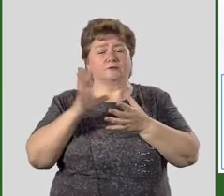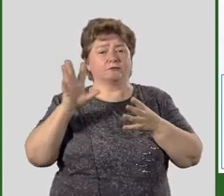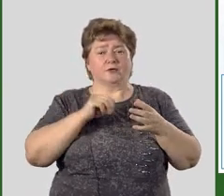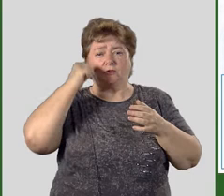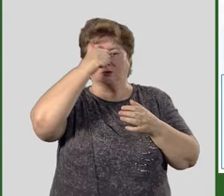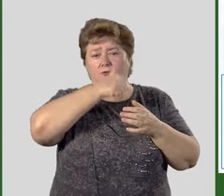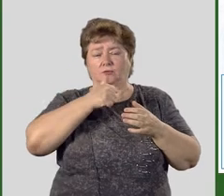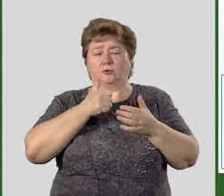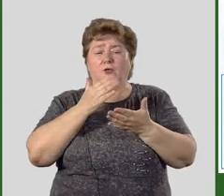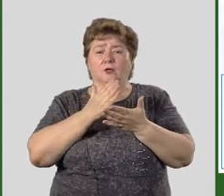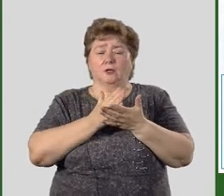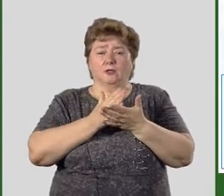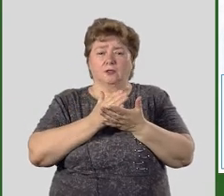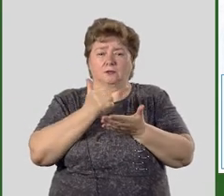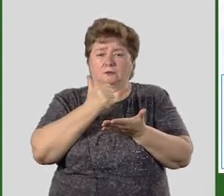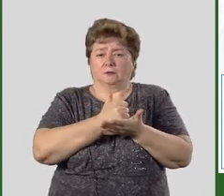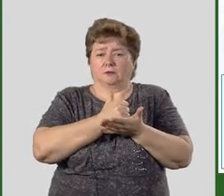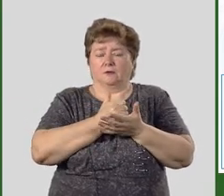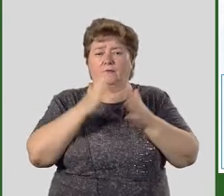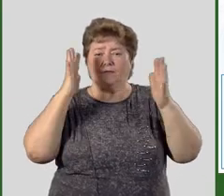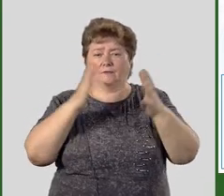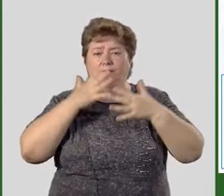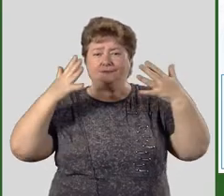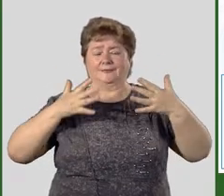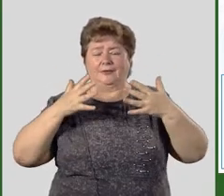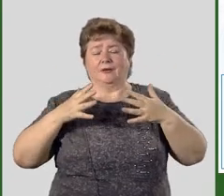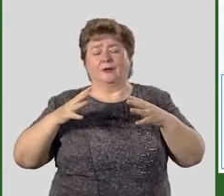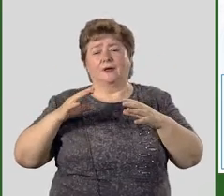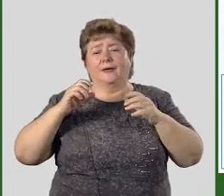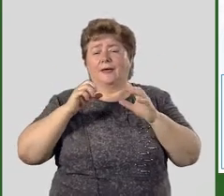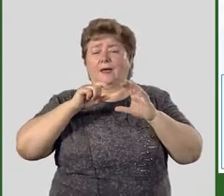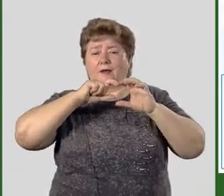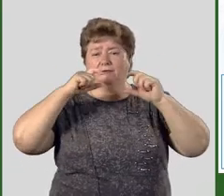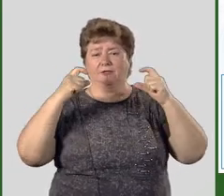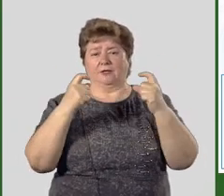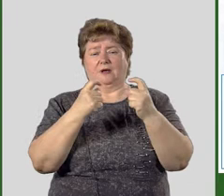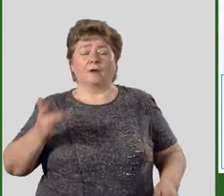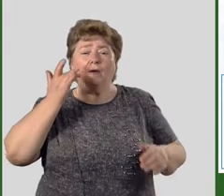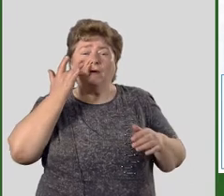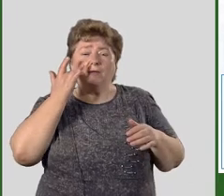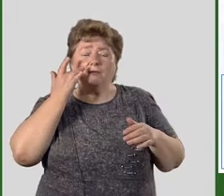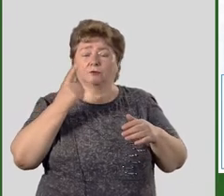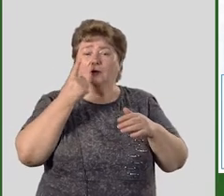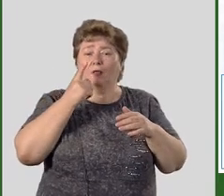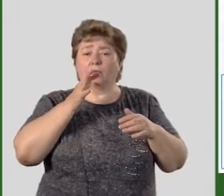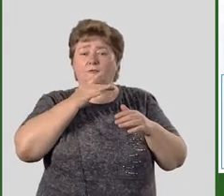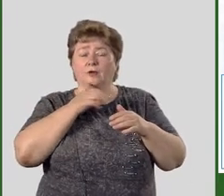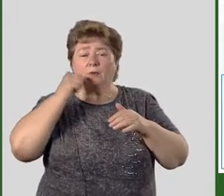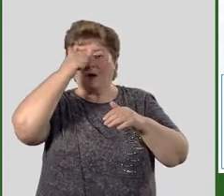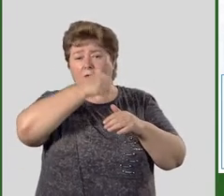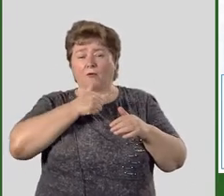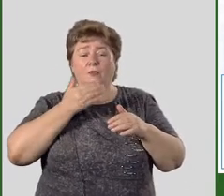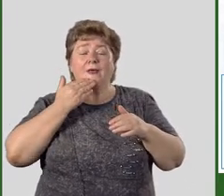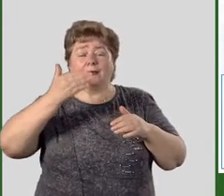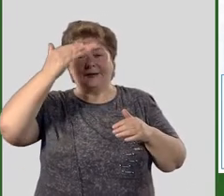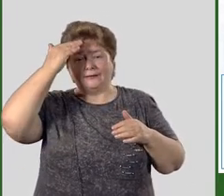года господствует одна воздушная масса – экваториальная, в котором одно время года